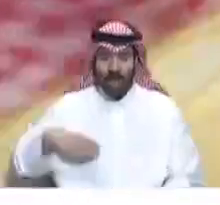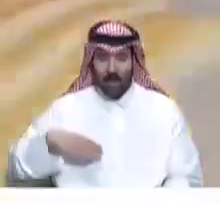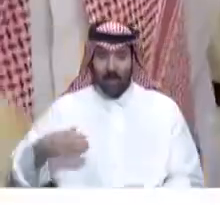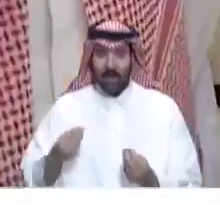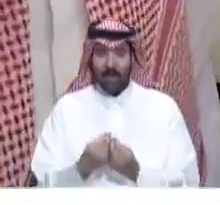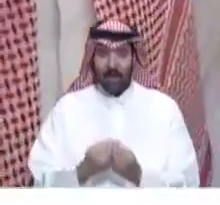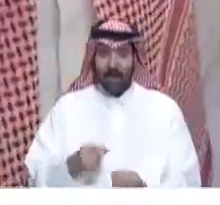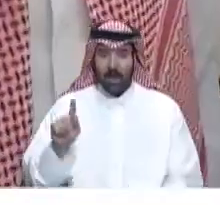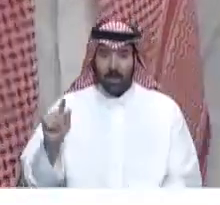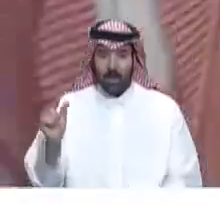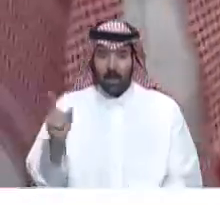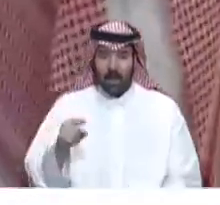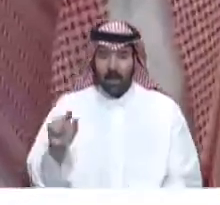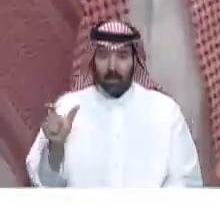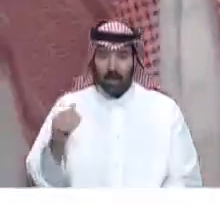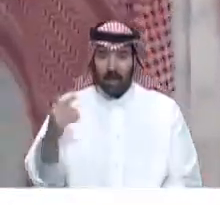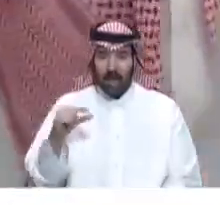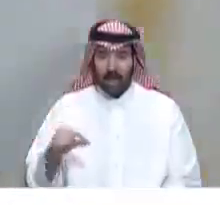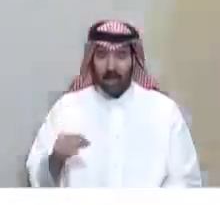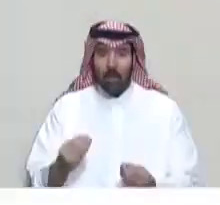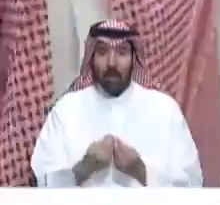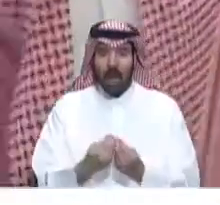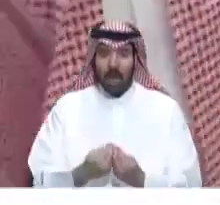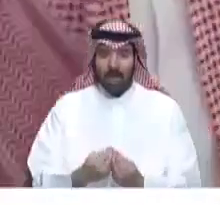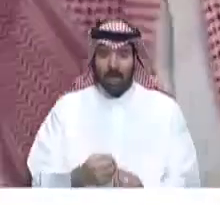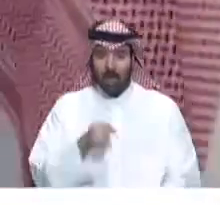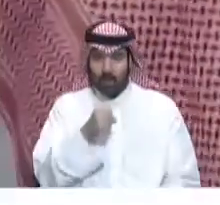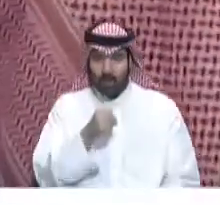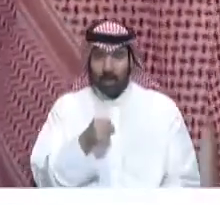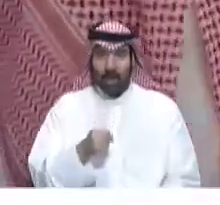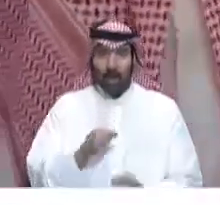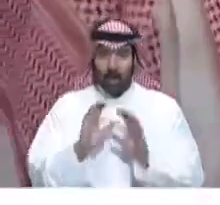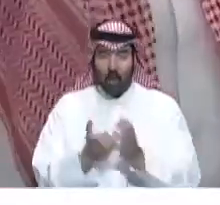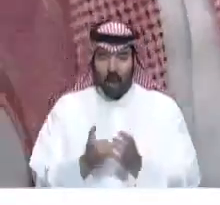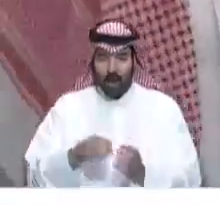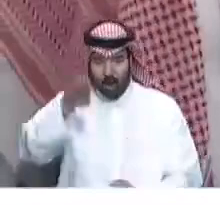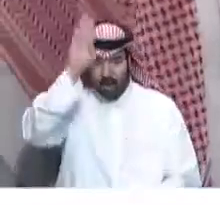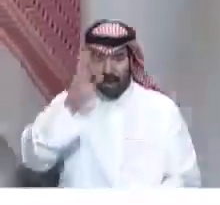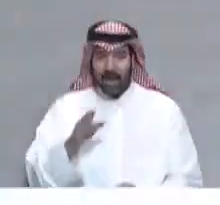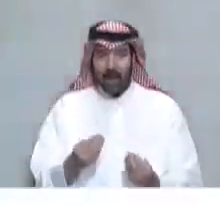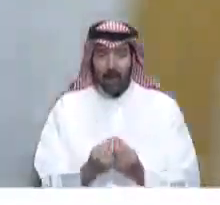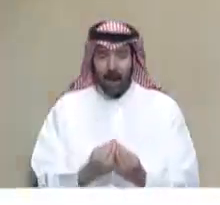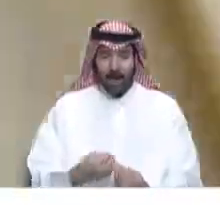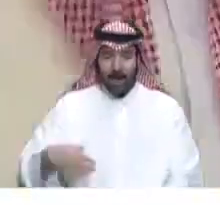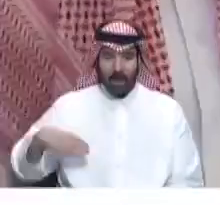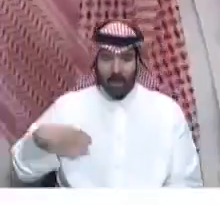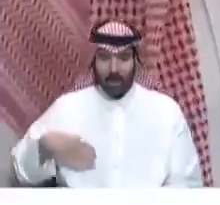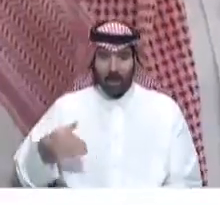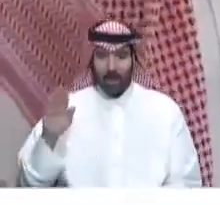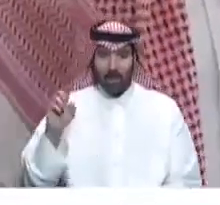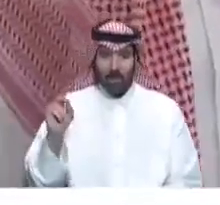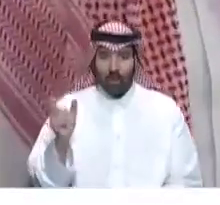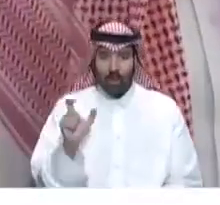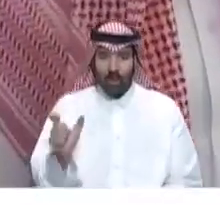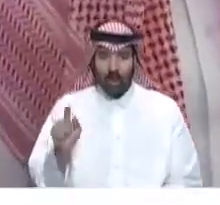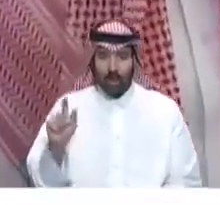الملكي الأمير بندر بن خالد بن فيصل بن عبد العزيز المستشار في الديوان الملكي، وصاحب السمو الملكي الأمير سلطان